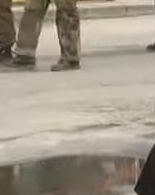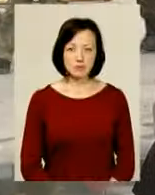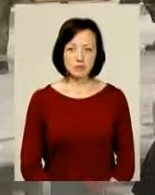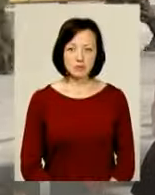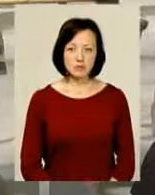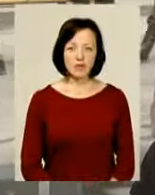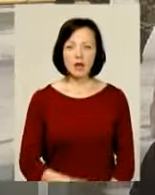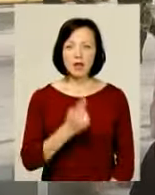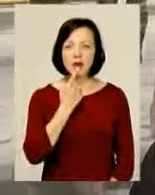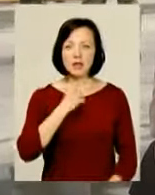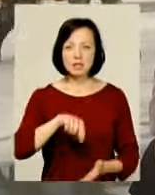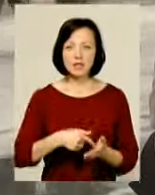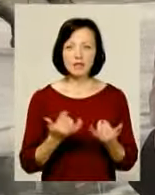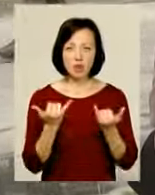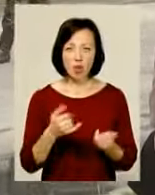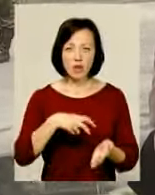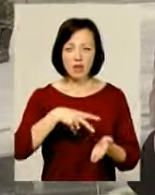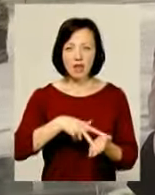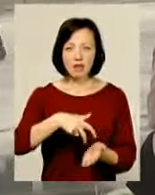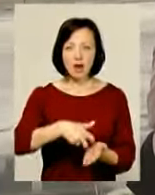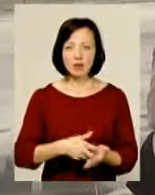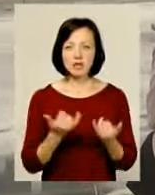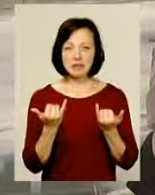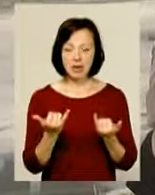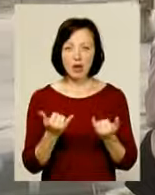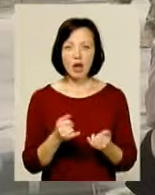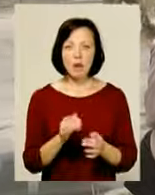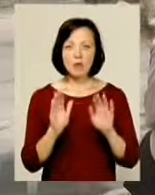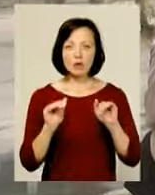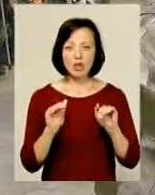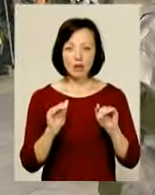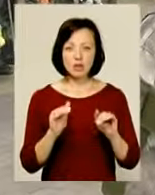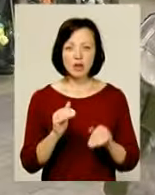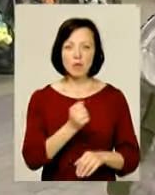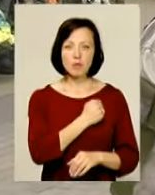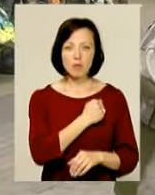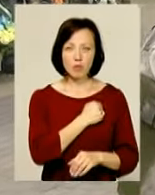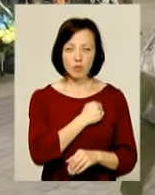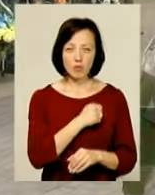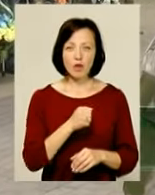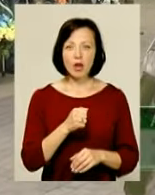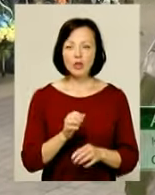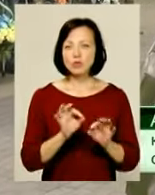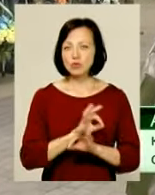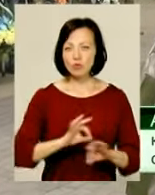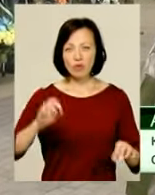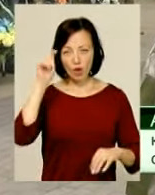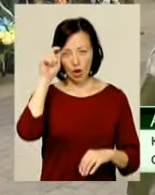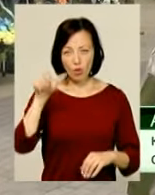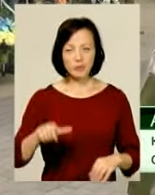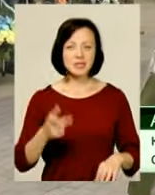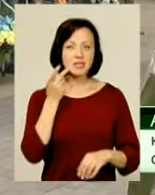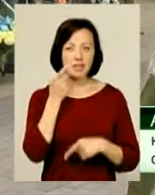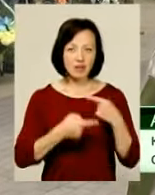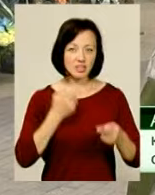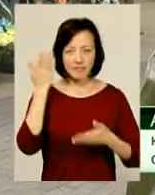Красилів сьогодні на колінах. Так тут прощаються з Юрієм Гнатюком. Чудовий хлопець, завжди веселий, в